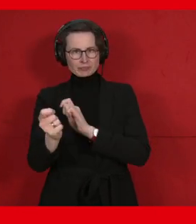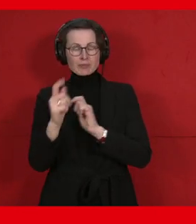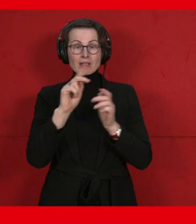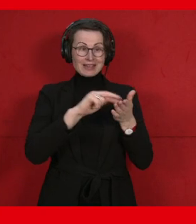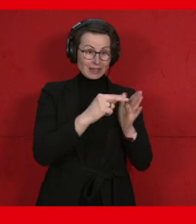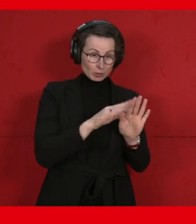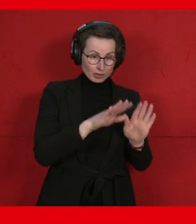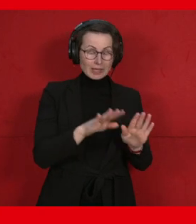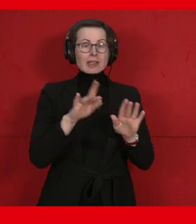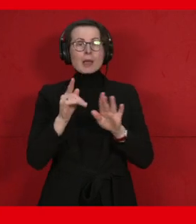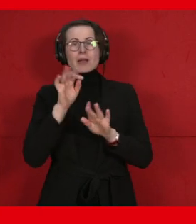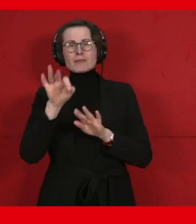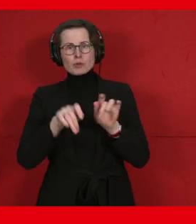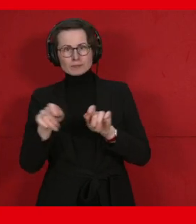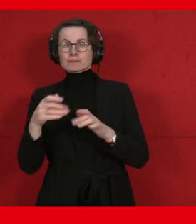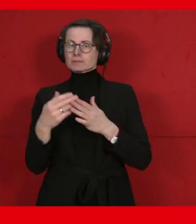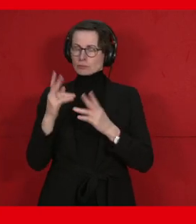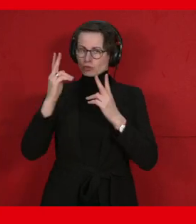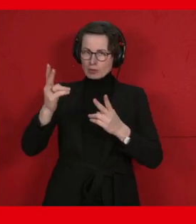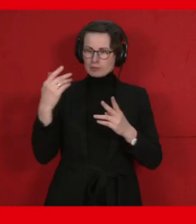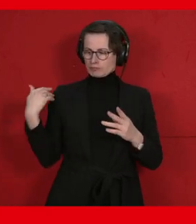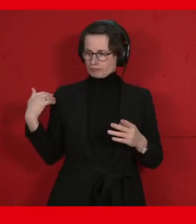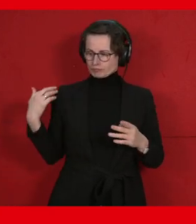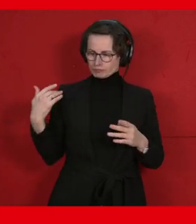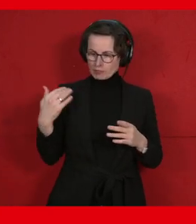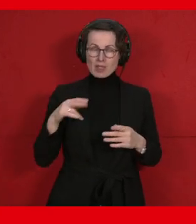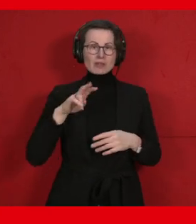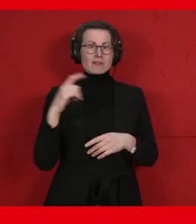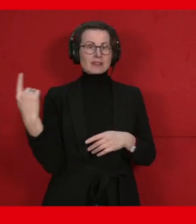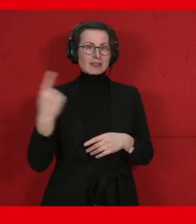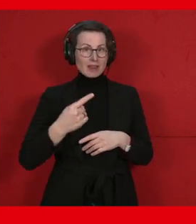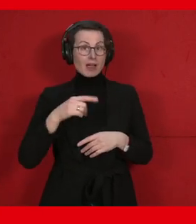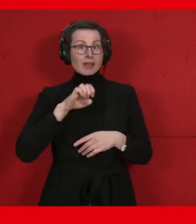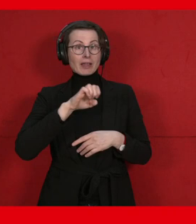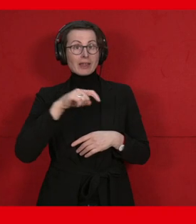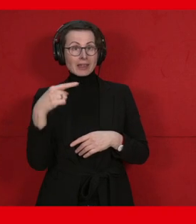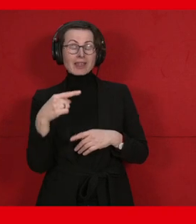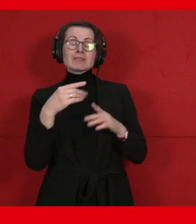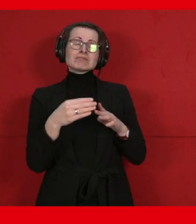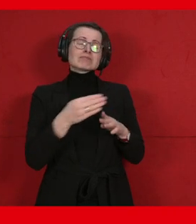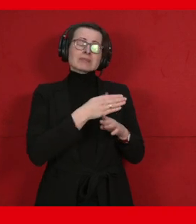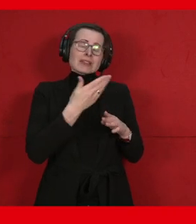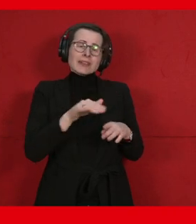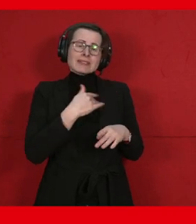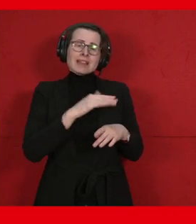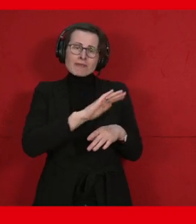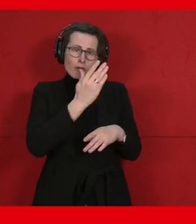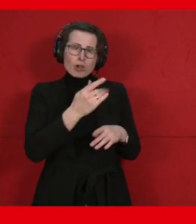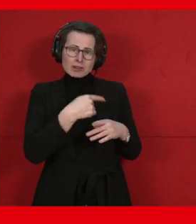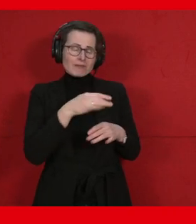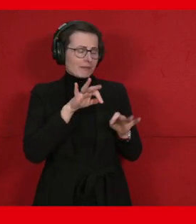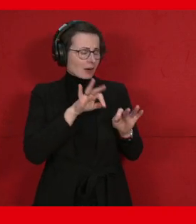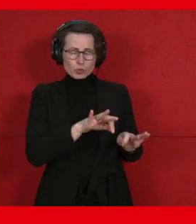funktioniert. Also wir brauchen eine neue Balance nach 20 Jahren EEG, hat seine Erfolge gehabt, ist wichtig, ist aber auch